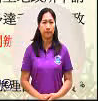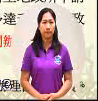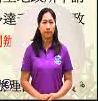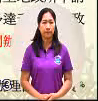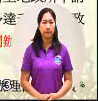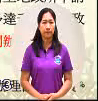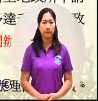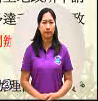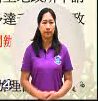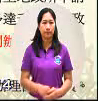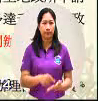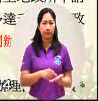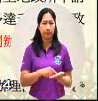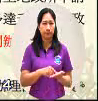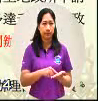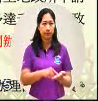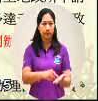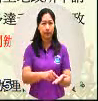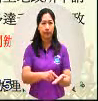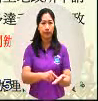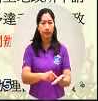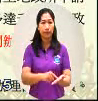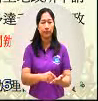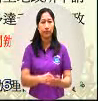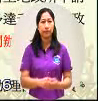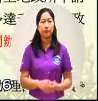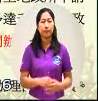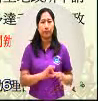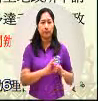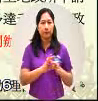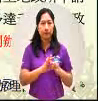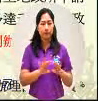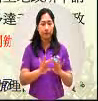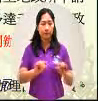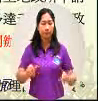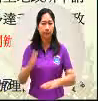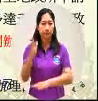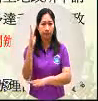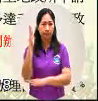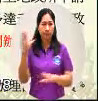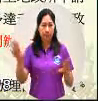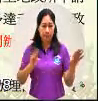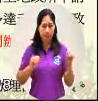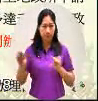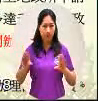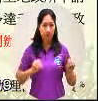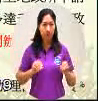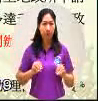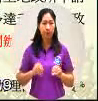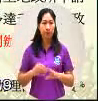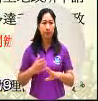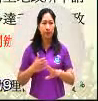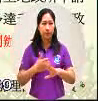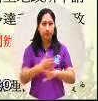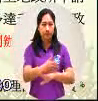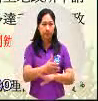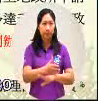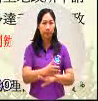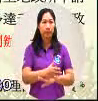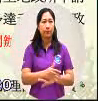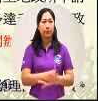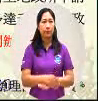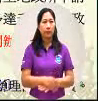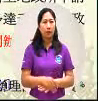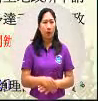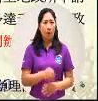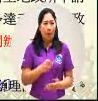啊申请这个有关地震的资料，那么经过波折之后呢，